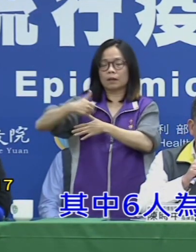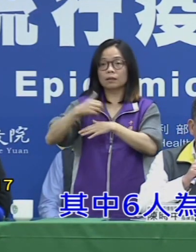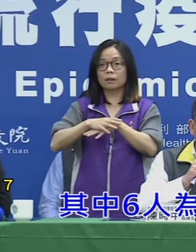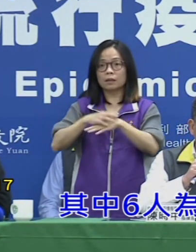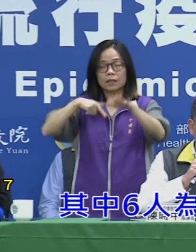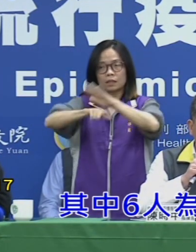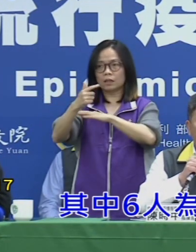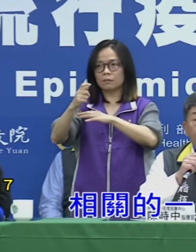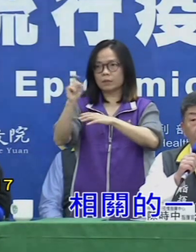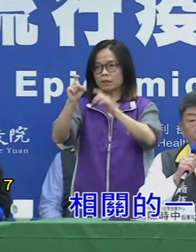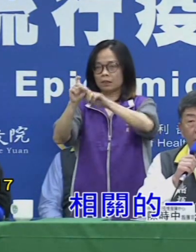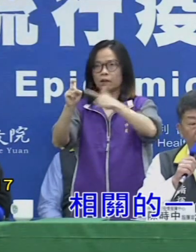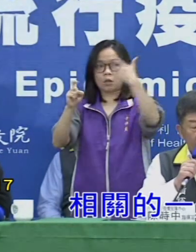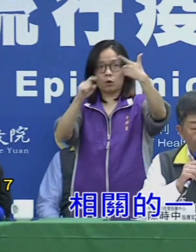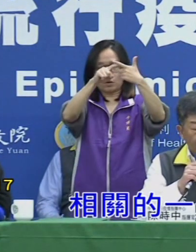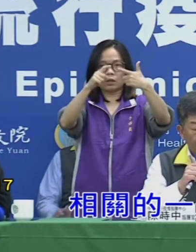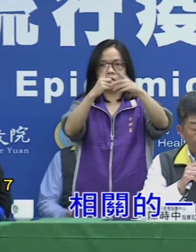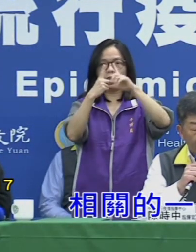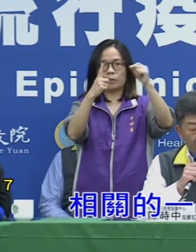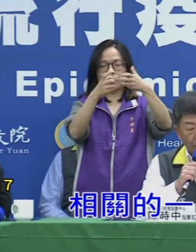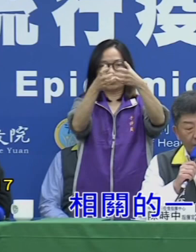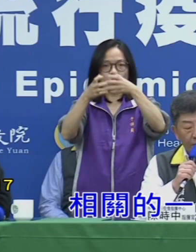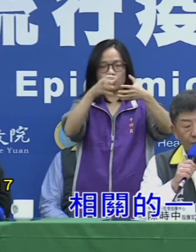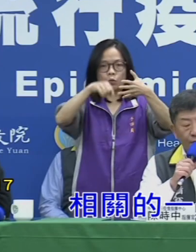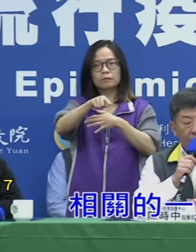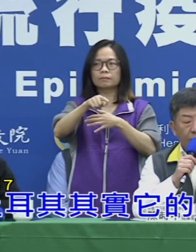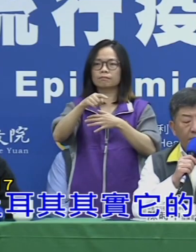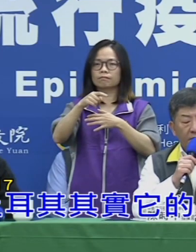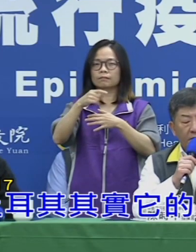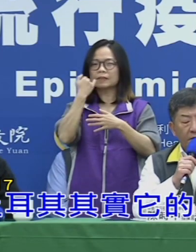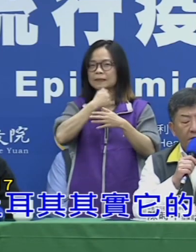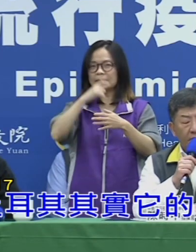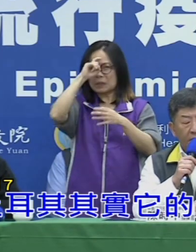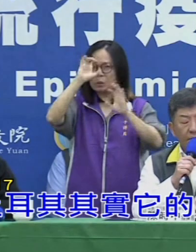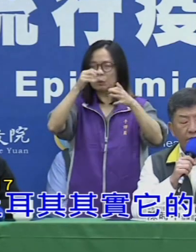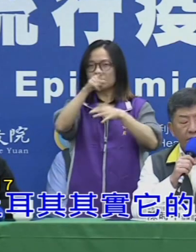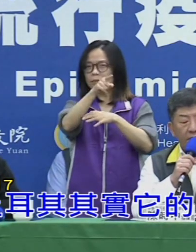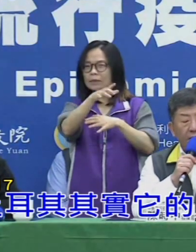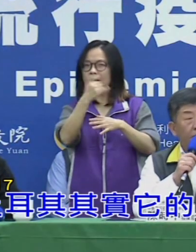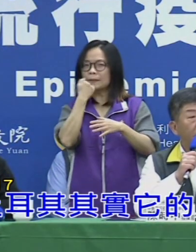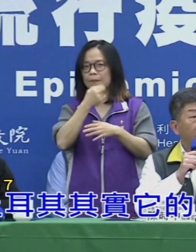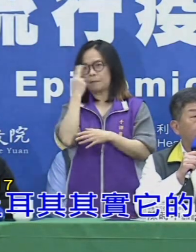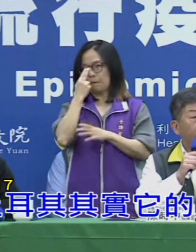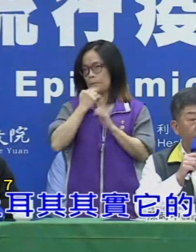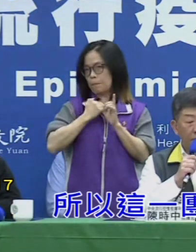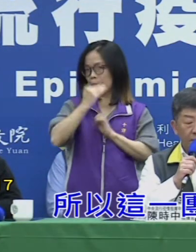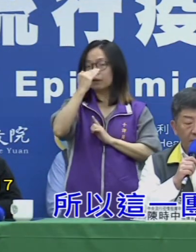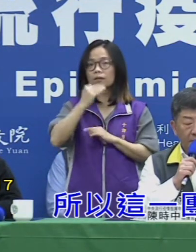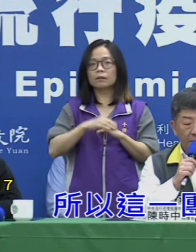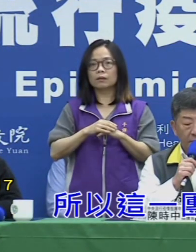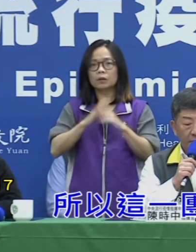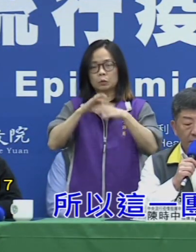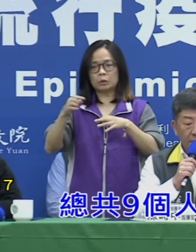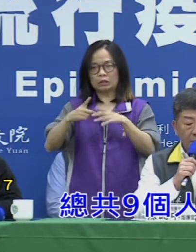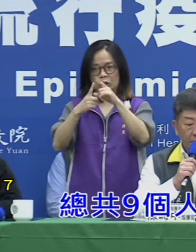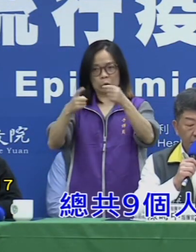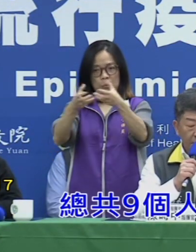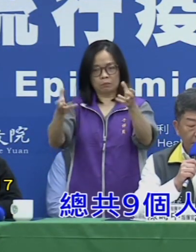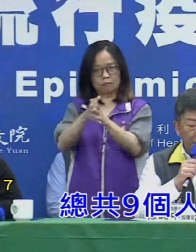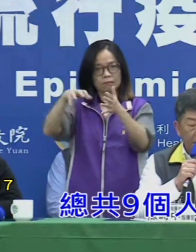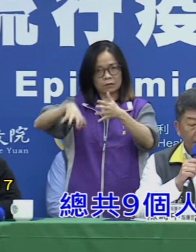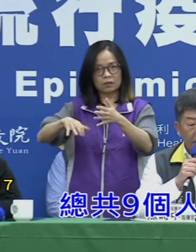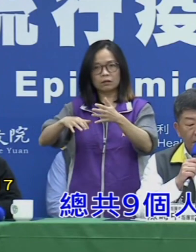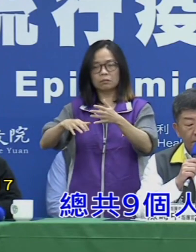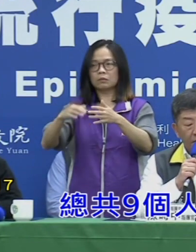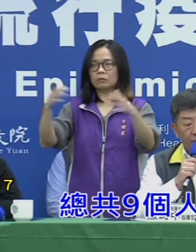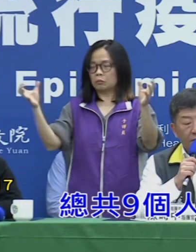有那么多，但是我们的焦虑感一直很高。那又现在碰到228这一群连假回来的之后，我们会如果回头检视